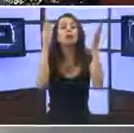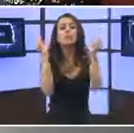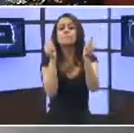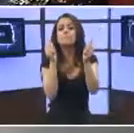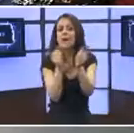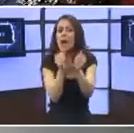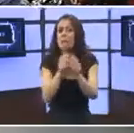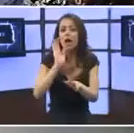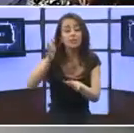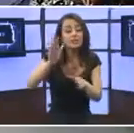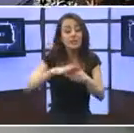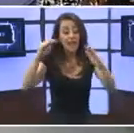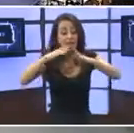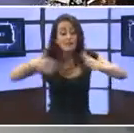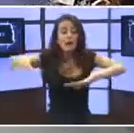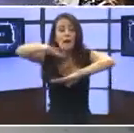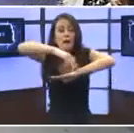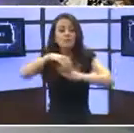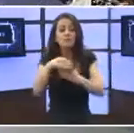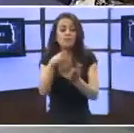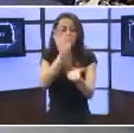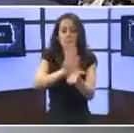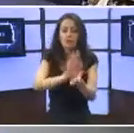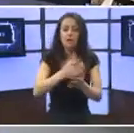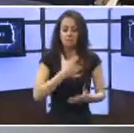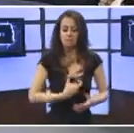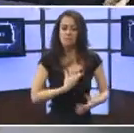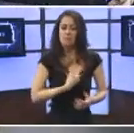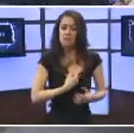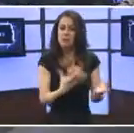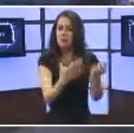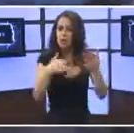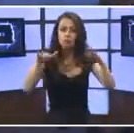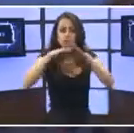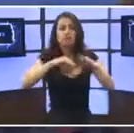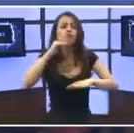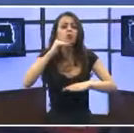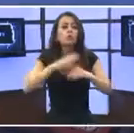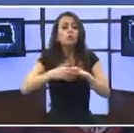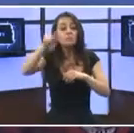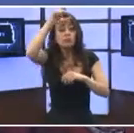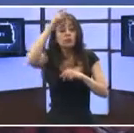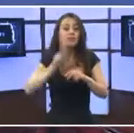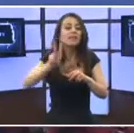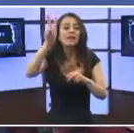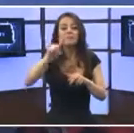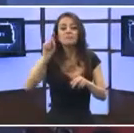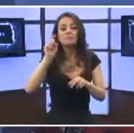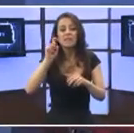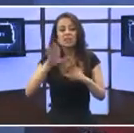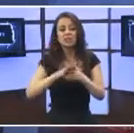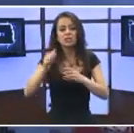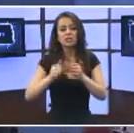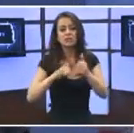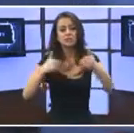dolu. Ne güzel. Engeller basketbol takımımız var. Tekerlekli evet, sandalye. Muhteşem Türkiye ikinciliklerinde evet. mücadele ediyorlar.